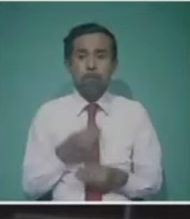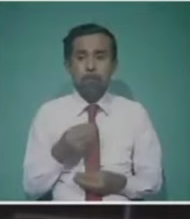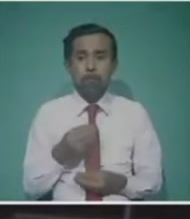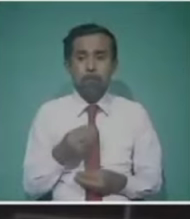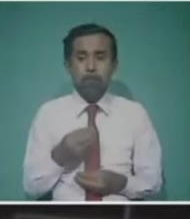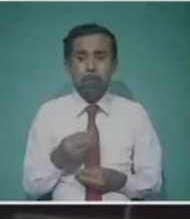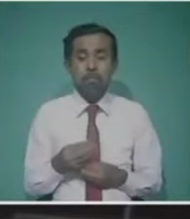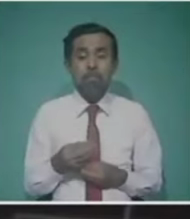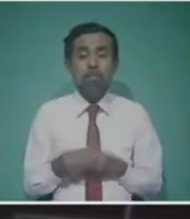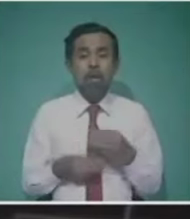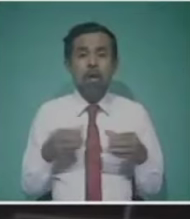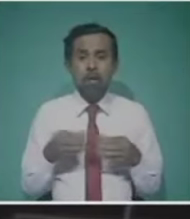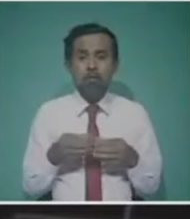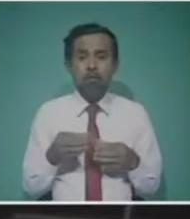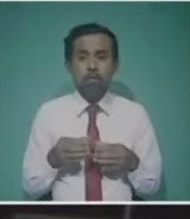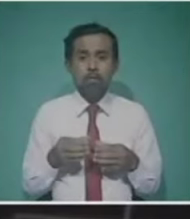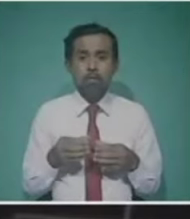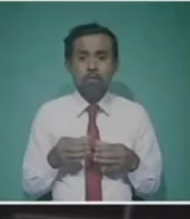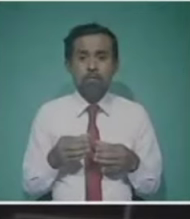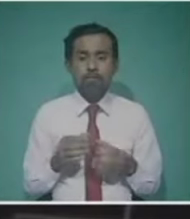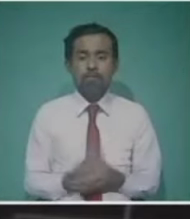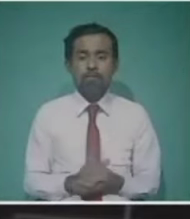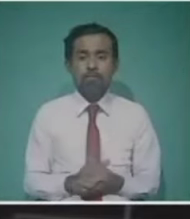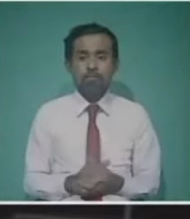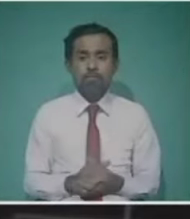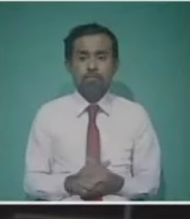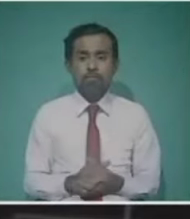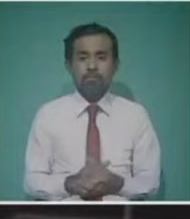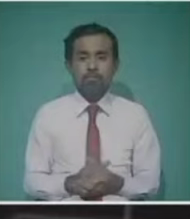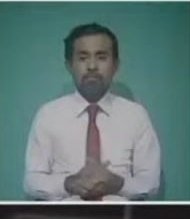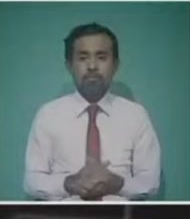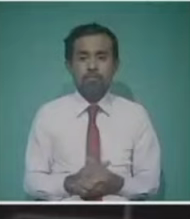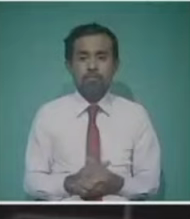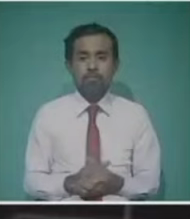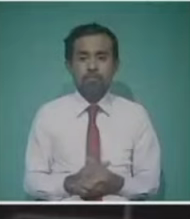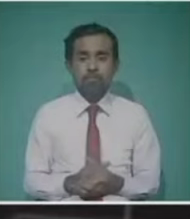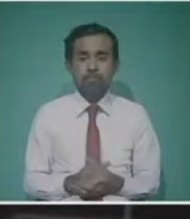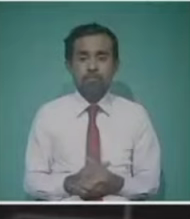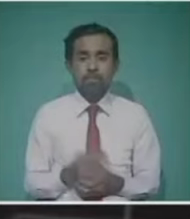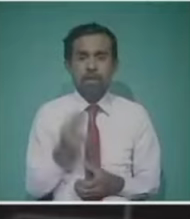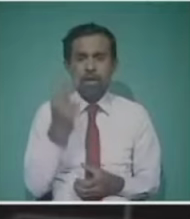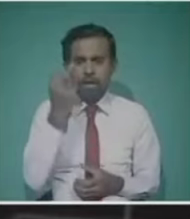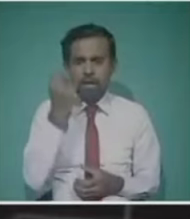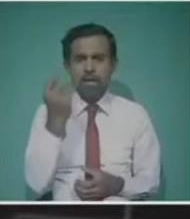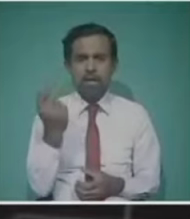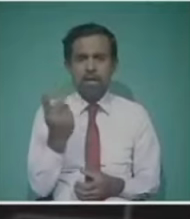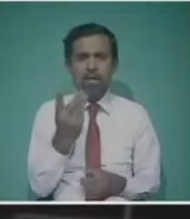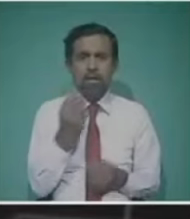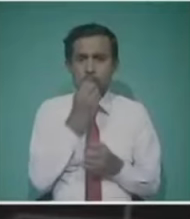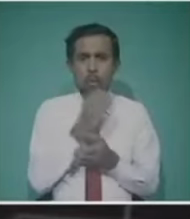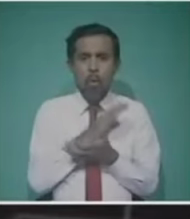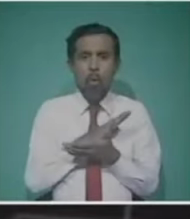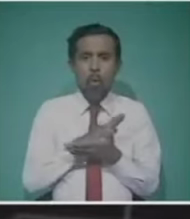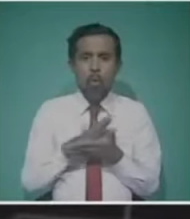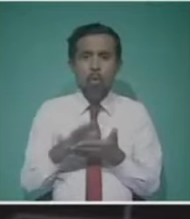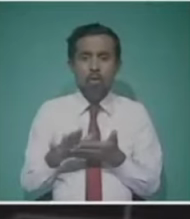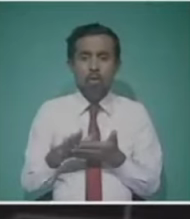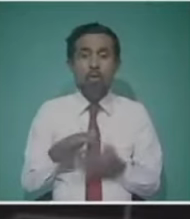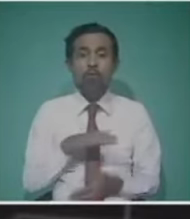நட்சத்திர ஹோட்டலுக்கு உரிமையாளர்கள் கூட 100 கணக்கான ஏக்கர் காணிகளை கொள்முதல் செய்திருக்கிறார்கள். ஆக நான்